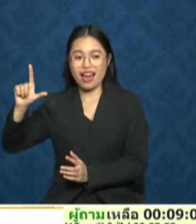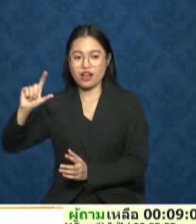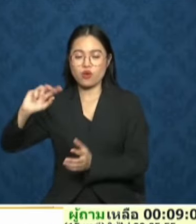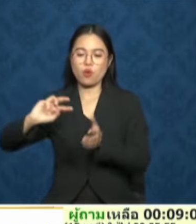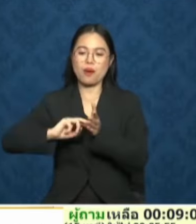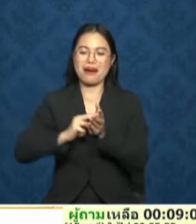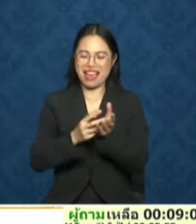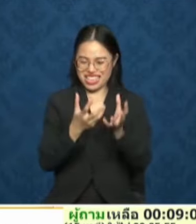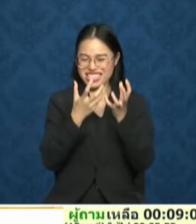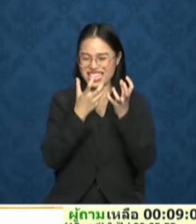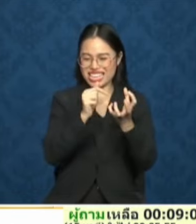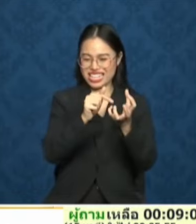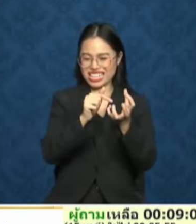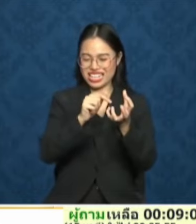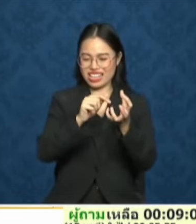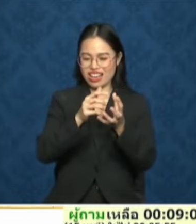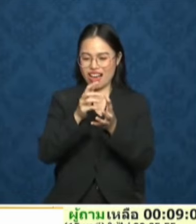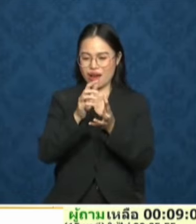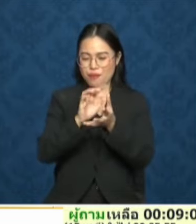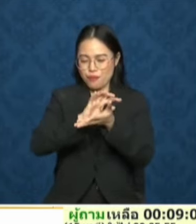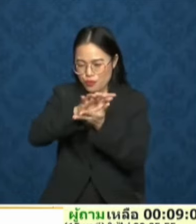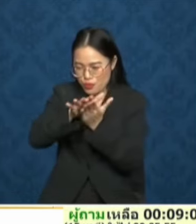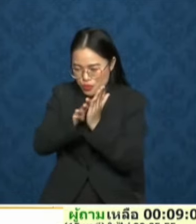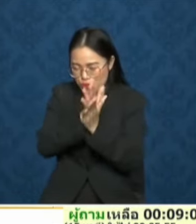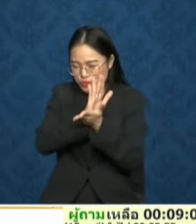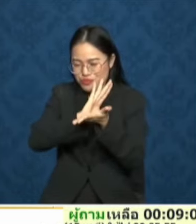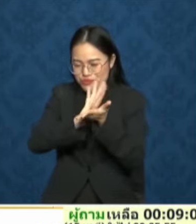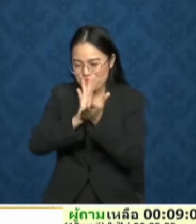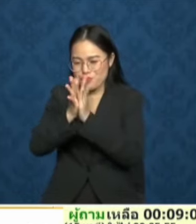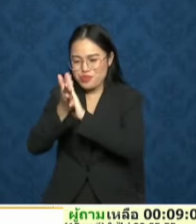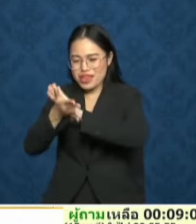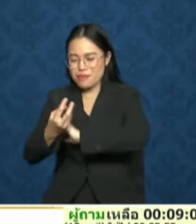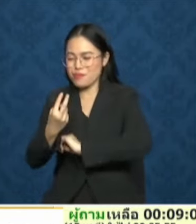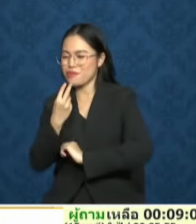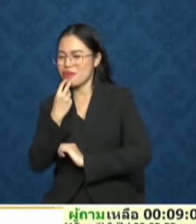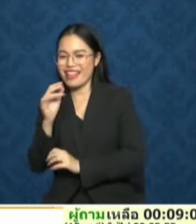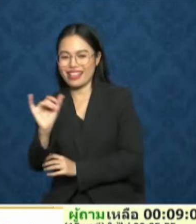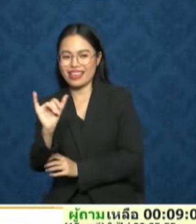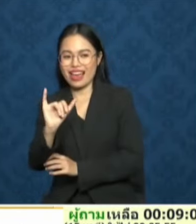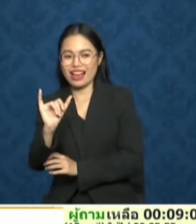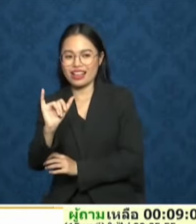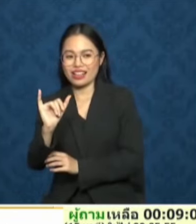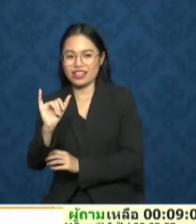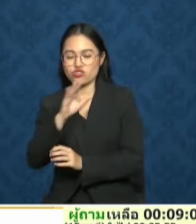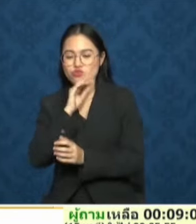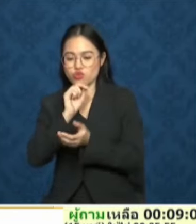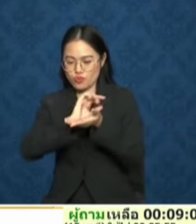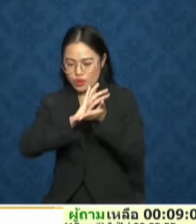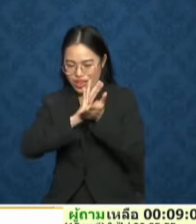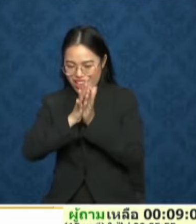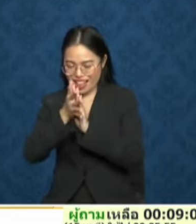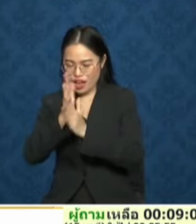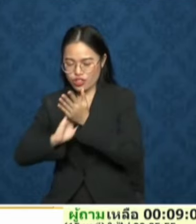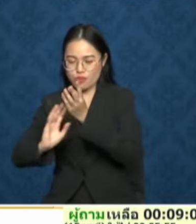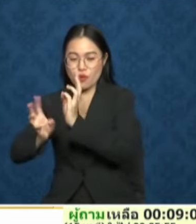หินตัวนี้ซึ่ยไม่ผ่านกบนการสกัดถูกต้องนะคะถ้าสกัดแล้ว นิเทีมก็จะมาอยู่เป็พงๆ แบบนี้เพราฉะนั้